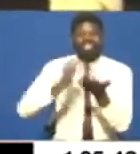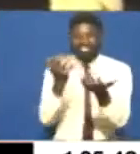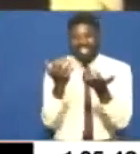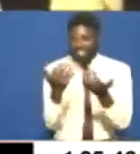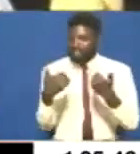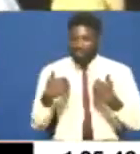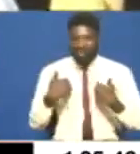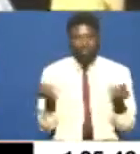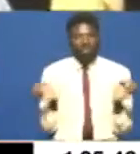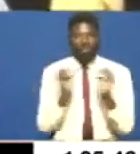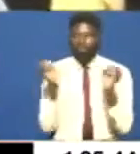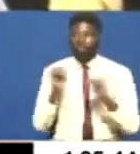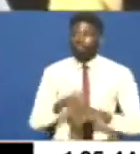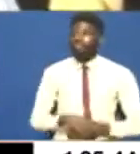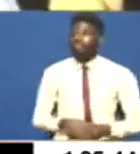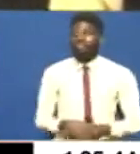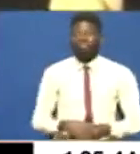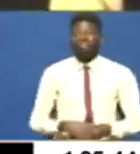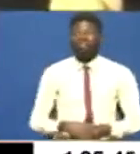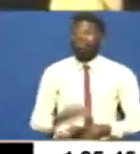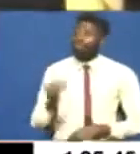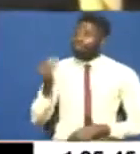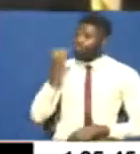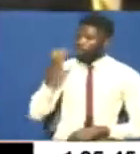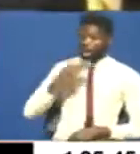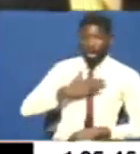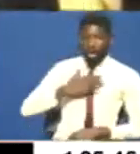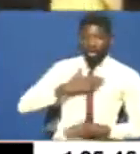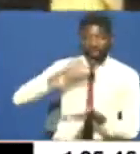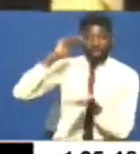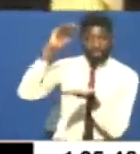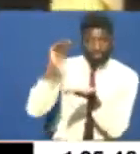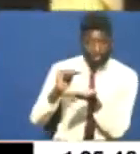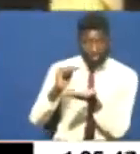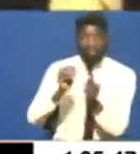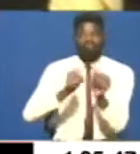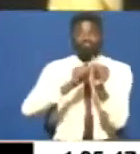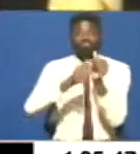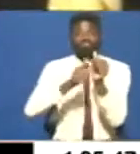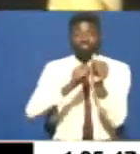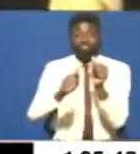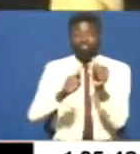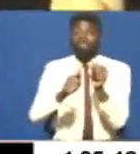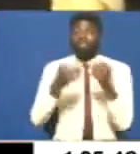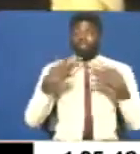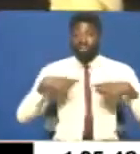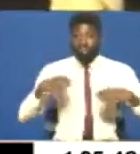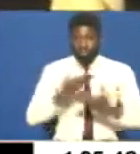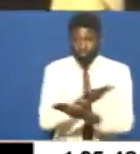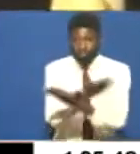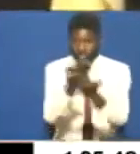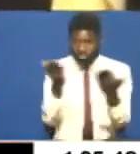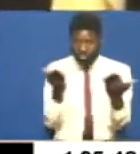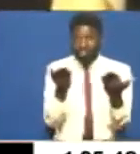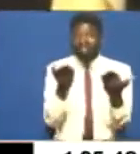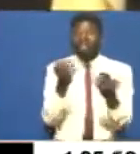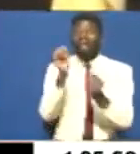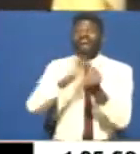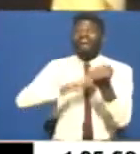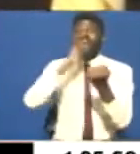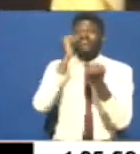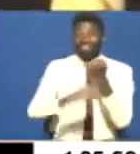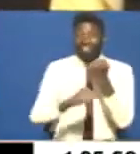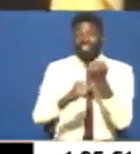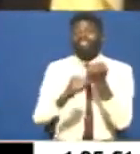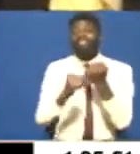Chakula yetu imepungua. Mahindi ambayo watu wamevuna sehemu hii imekuwa kidogo. Chakula ni